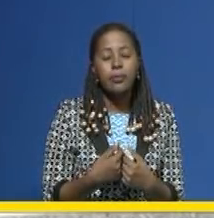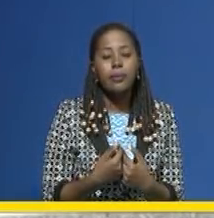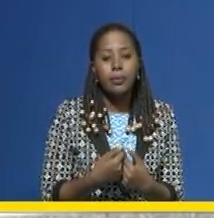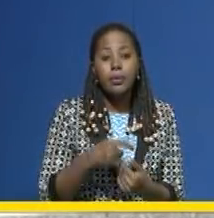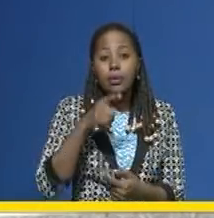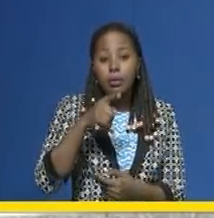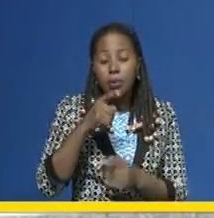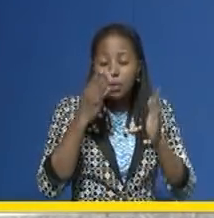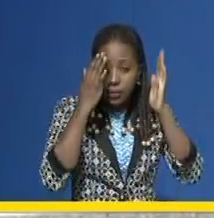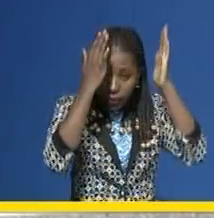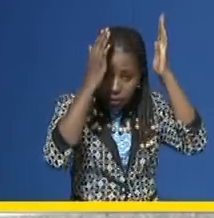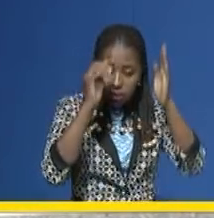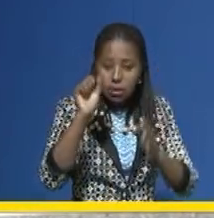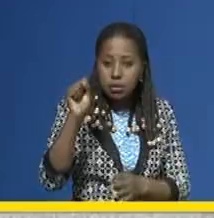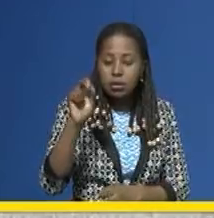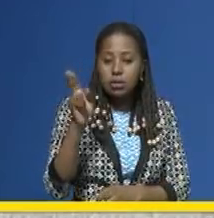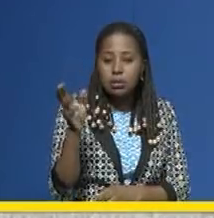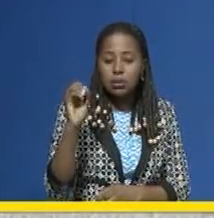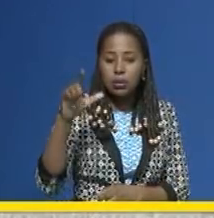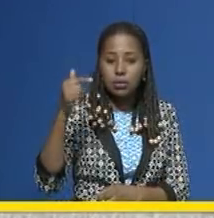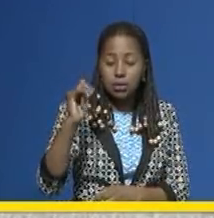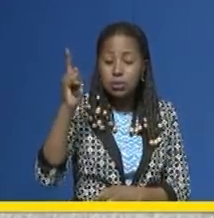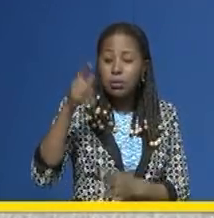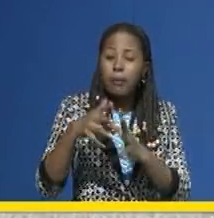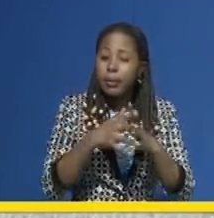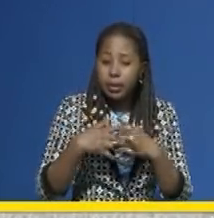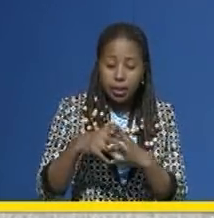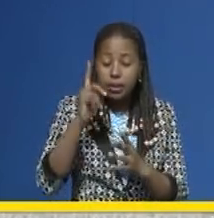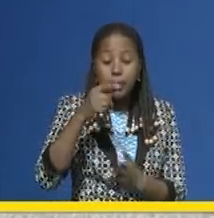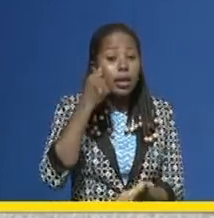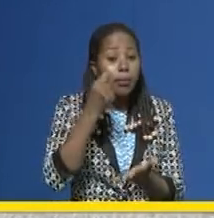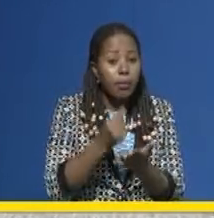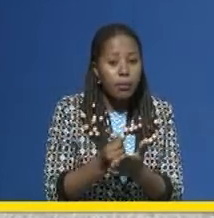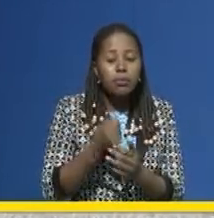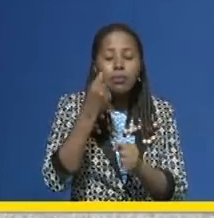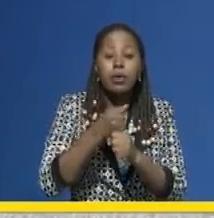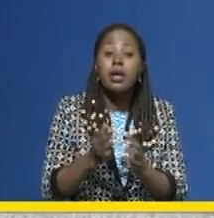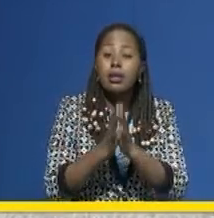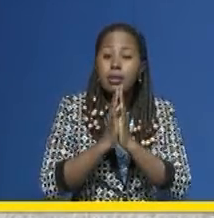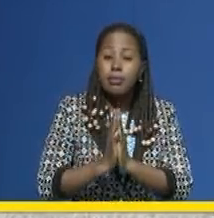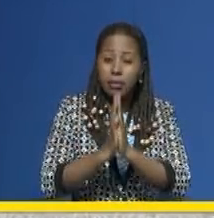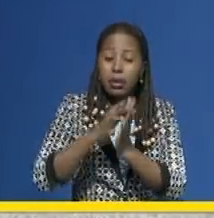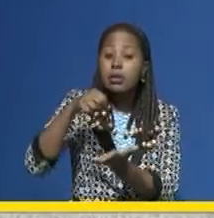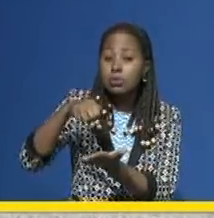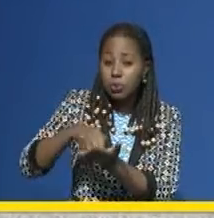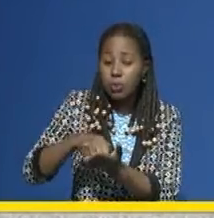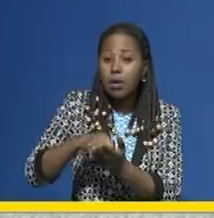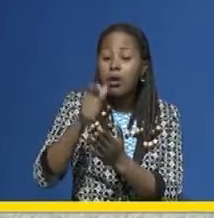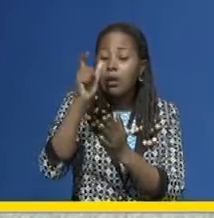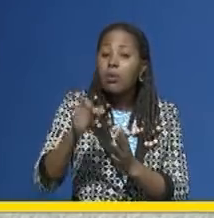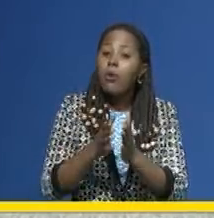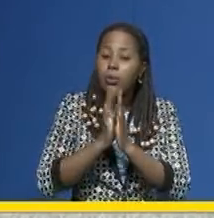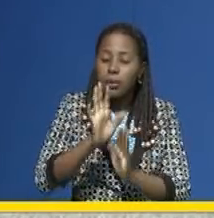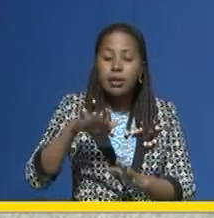Huyu ni Padre Scott Holmer wa Maryland, Marekani, ambaye ameamua kuendesha ibada ya toba kwa waumini wake